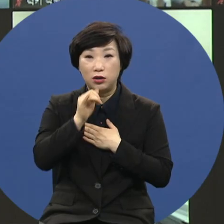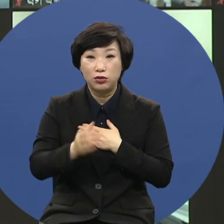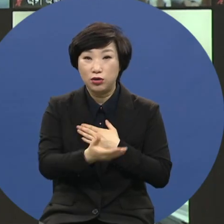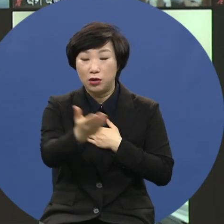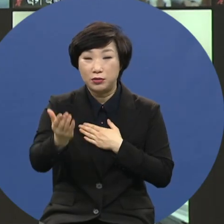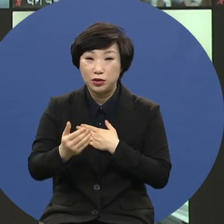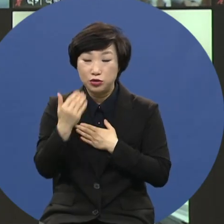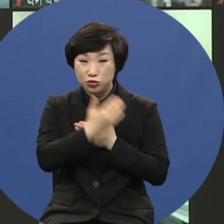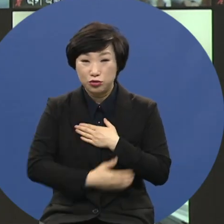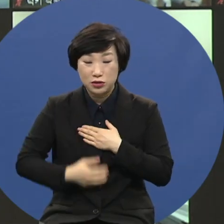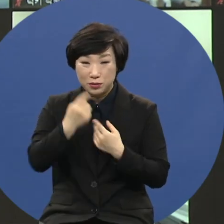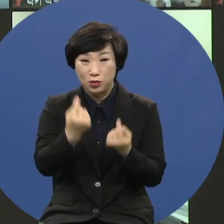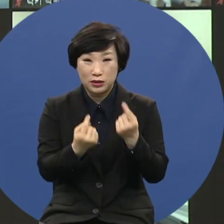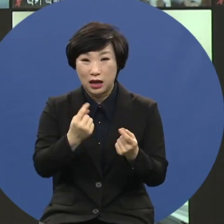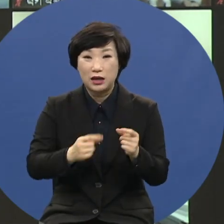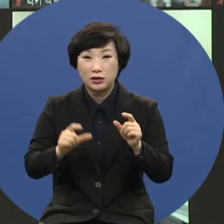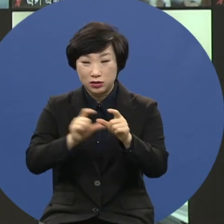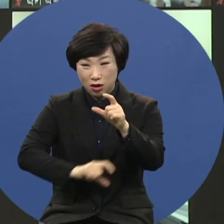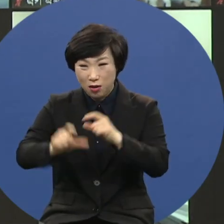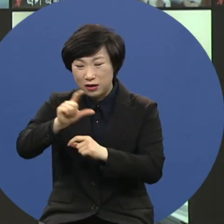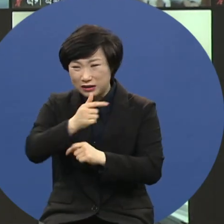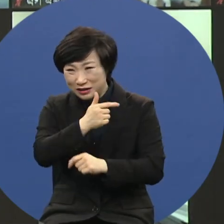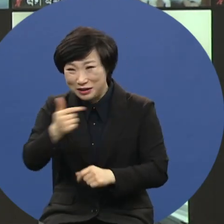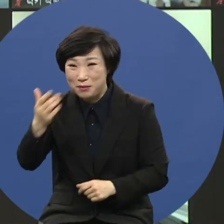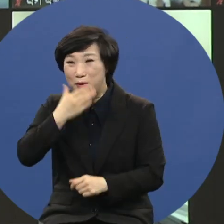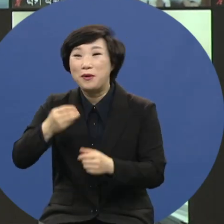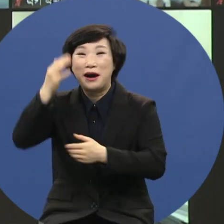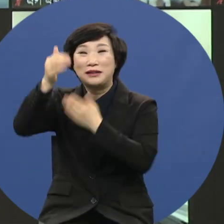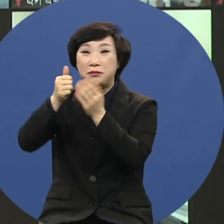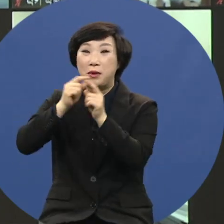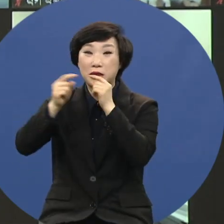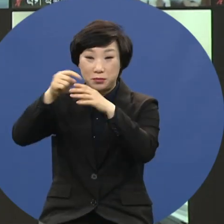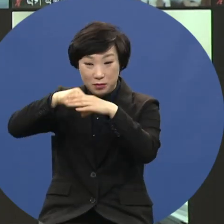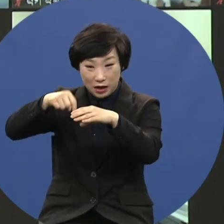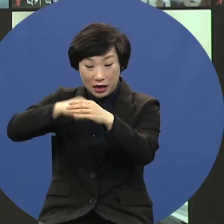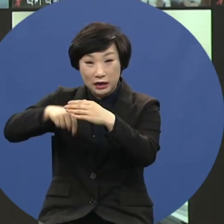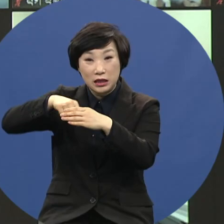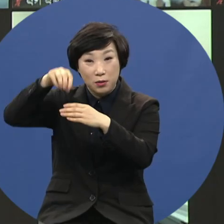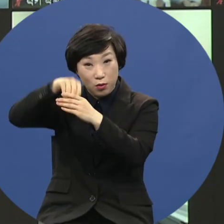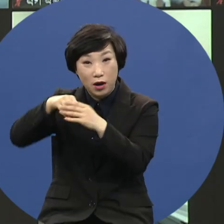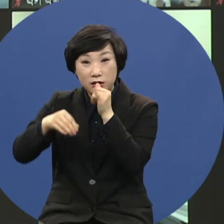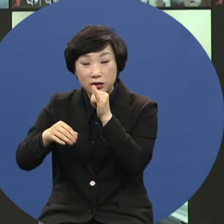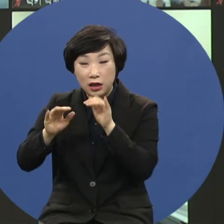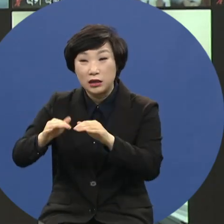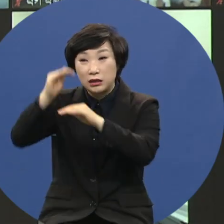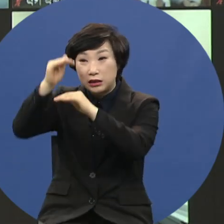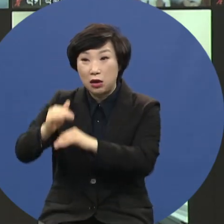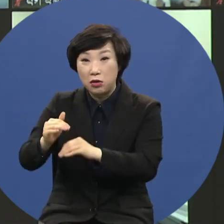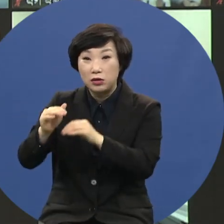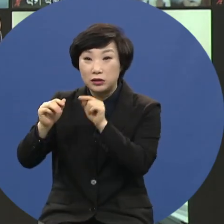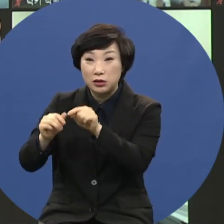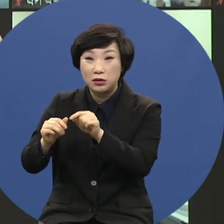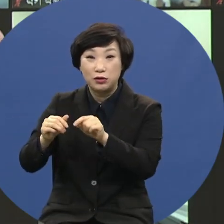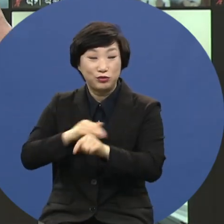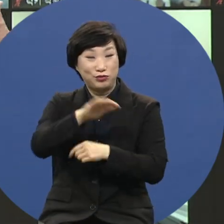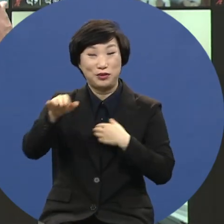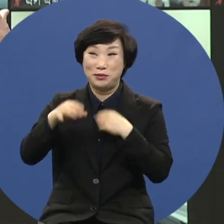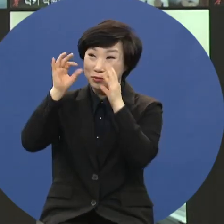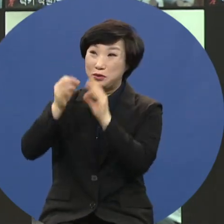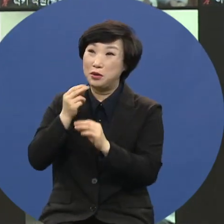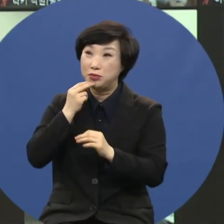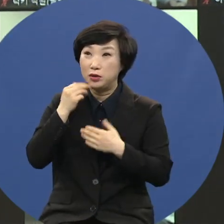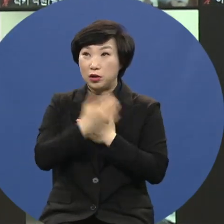육신보다 뻥만 빼 복이 그 안에, 그 말씀 안에 들어있는데 그 말씀 안에 내용은 안 보고